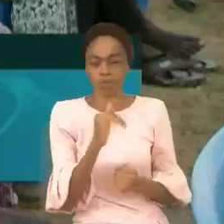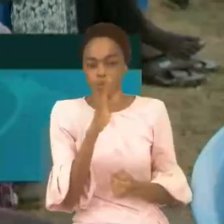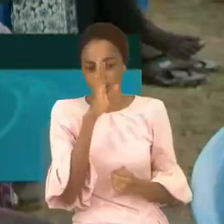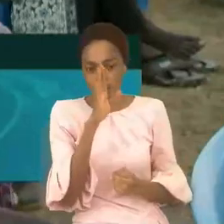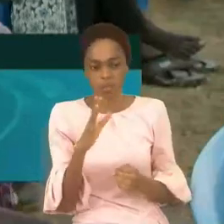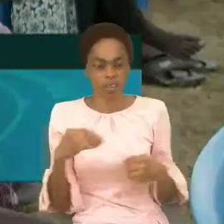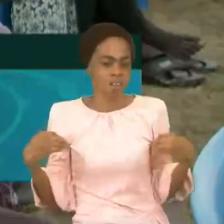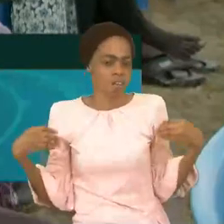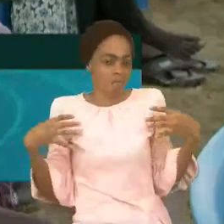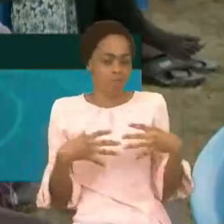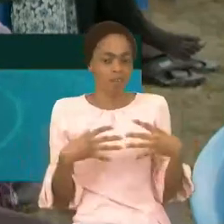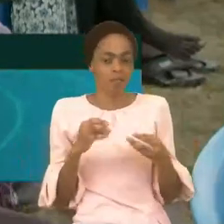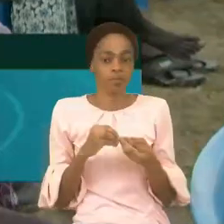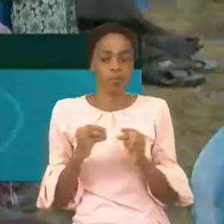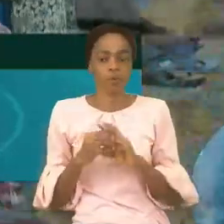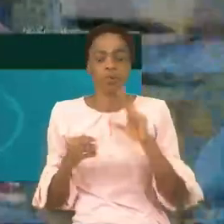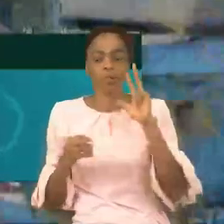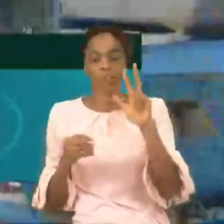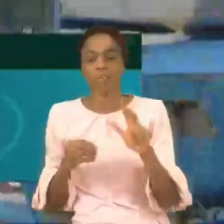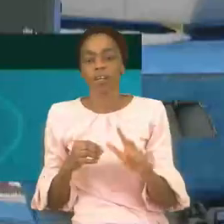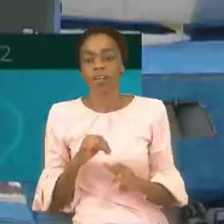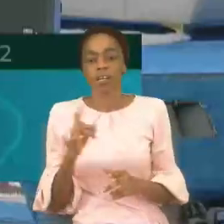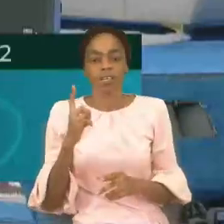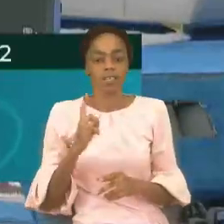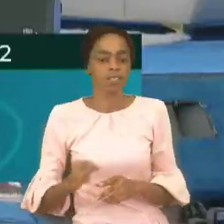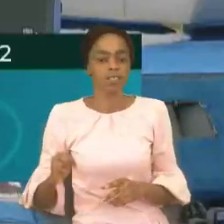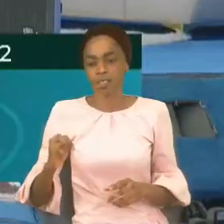Troisièmement, la foi obligeante,